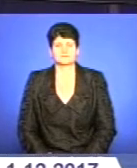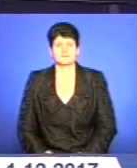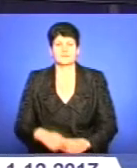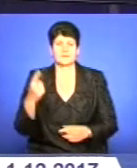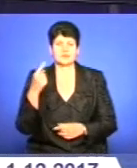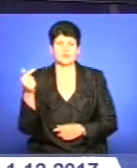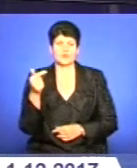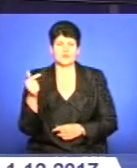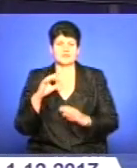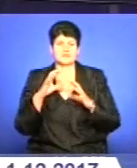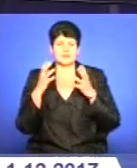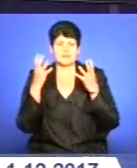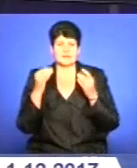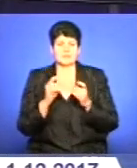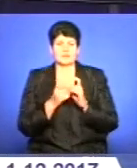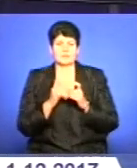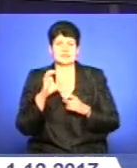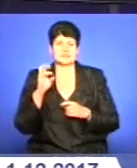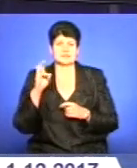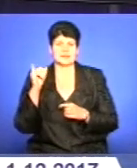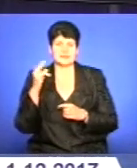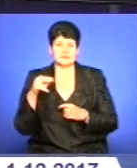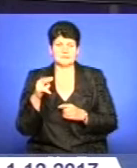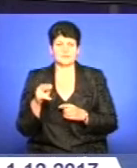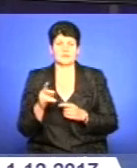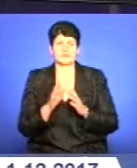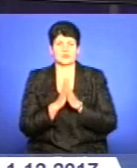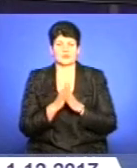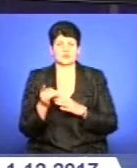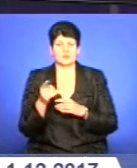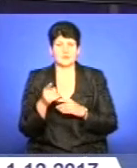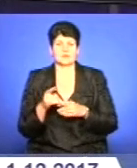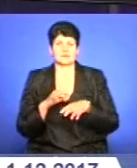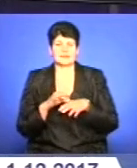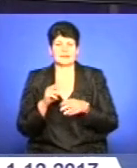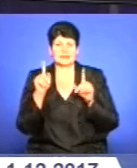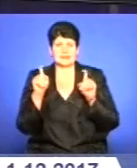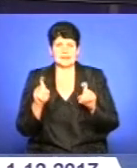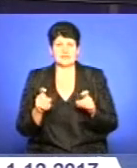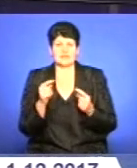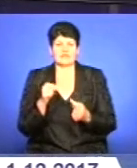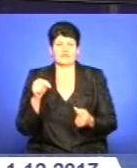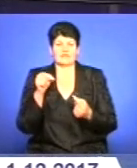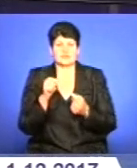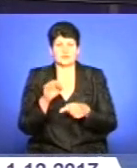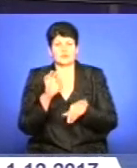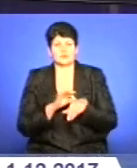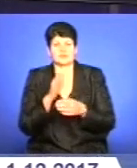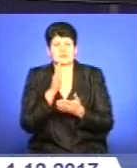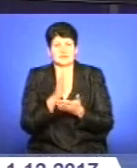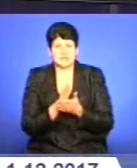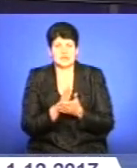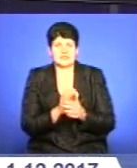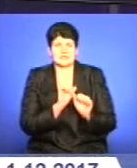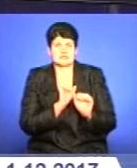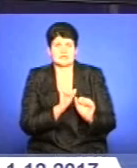Першого грудня – Всесвітній день боротьби зі СНІДом. Медики закликають тернополян пройти тест і визначити ВІЛ-статус, аби вберегтися від